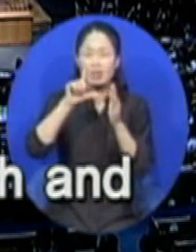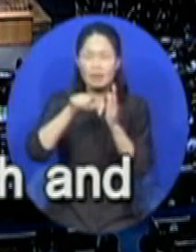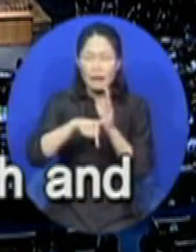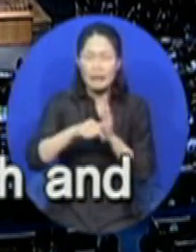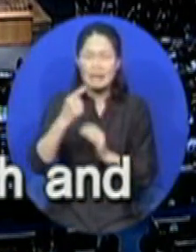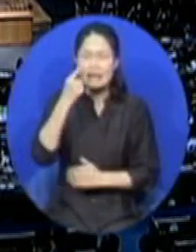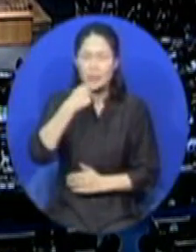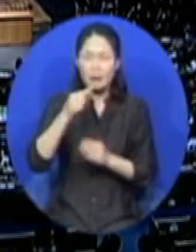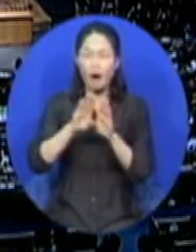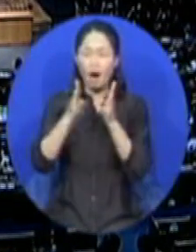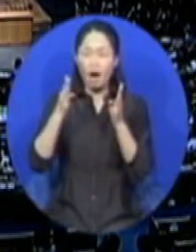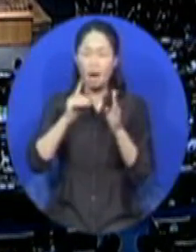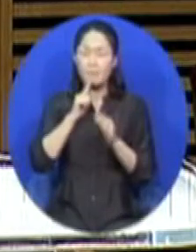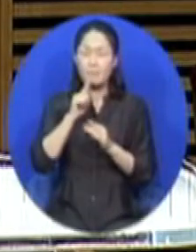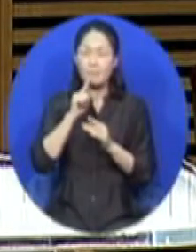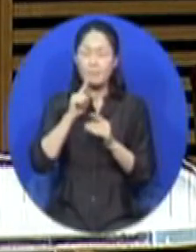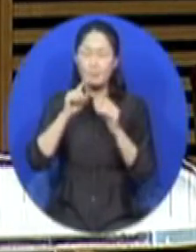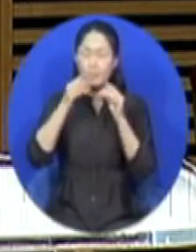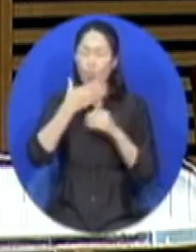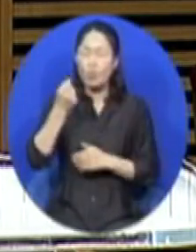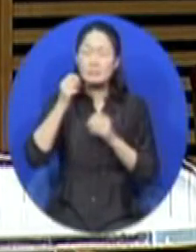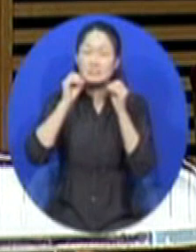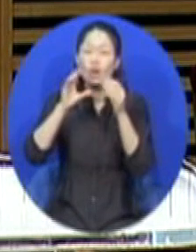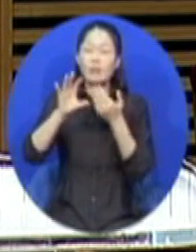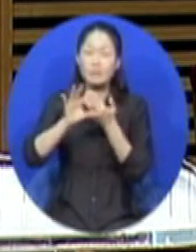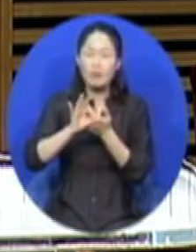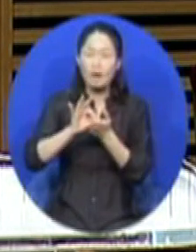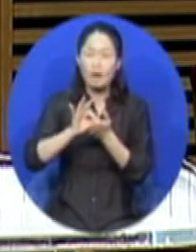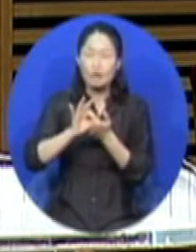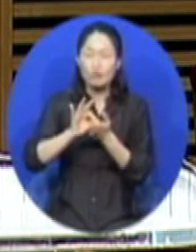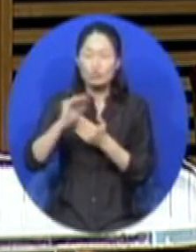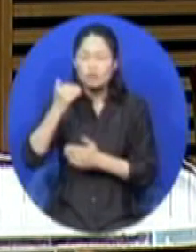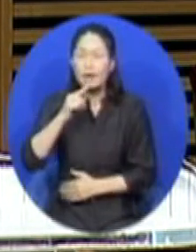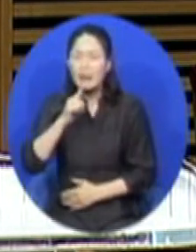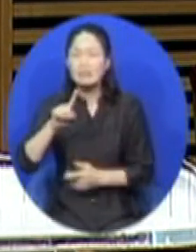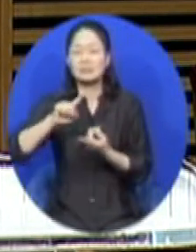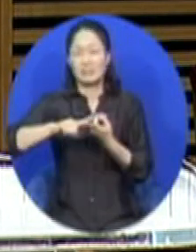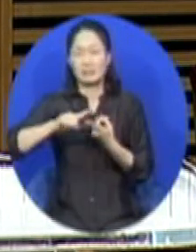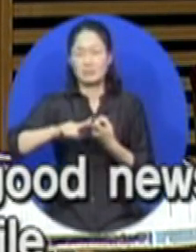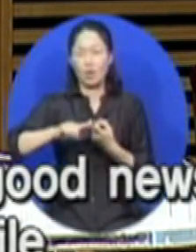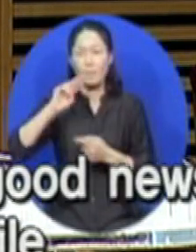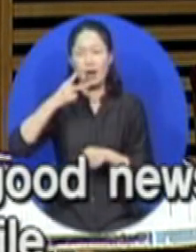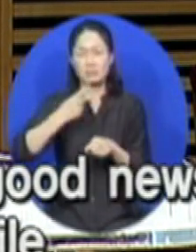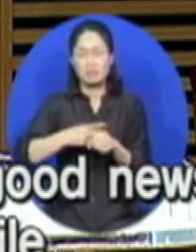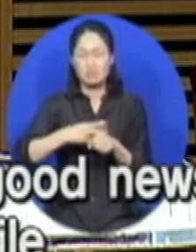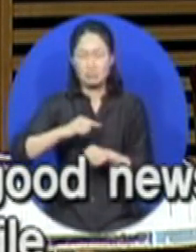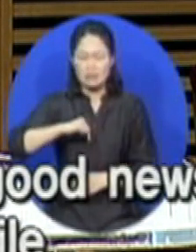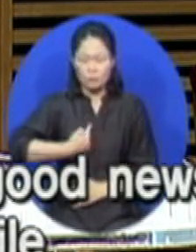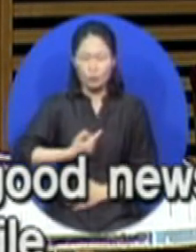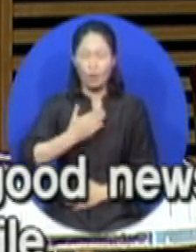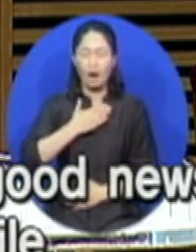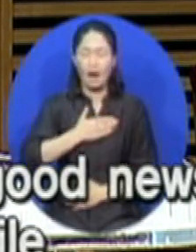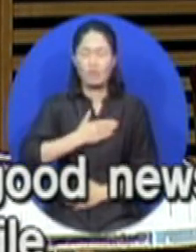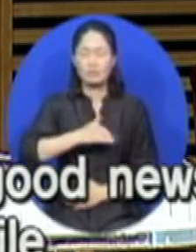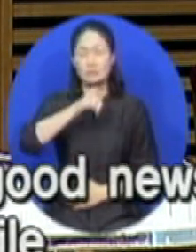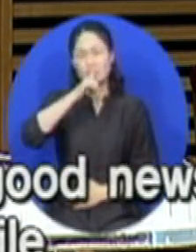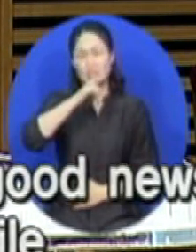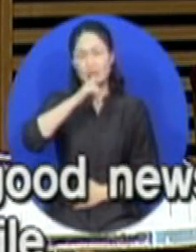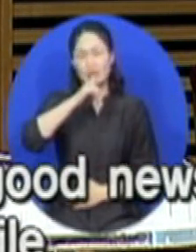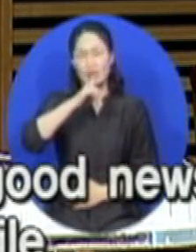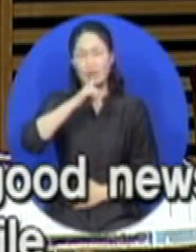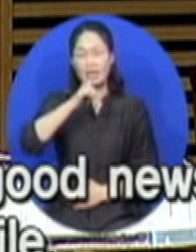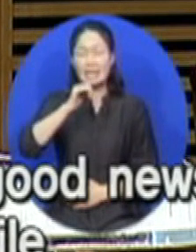뒤 2 가 말하는 거야 사도바울 자기가 알잖아요 자기 안에서 나오는 말이 아닌 예수님께서